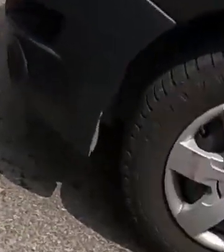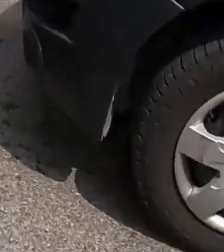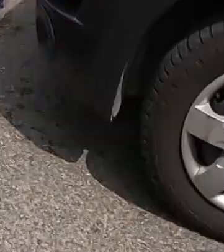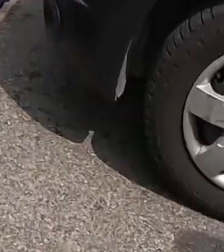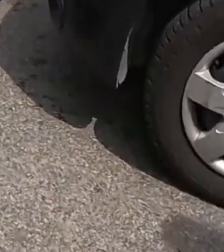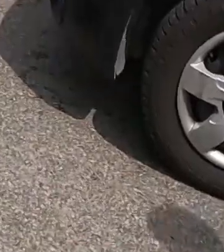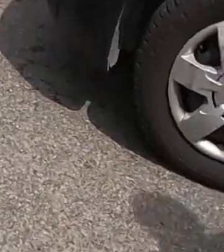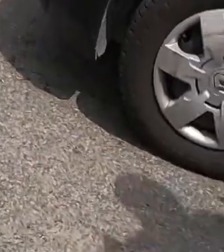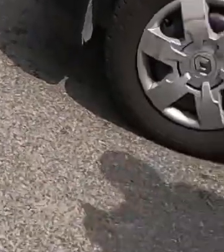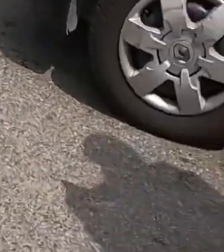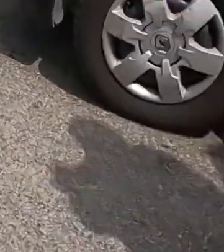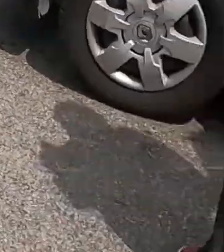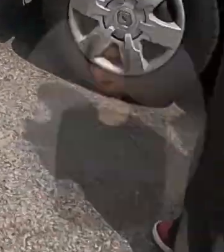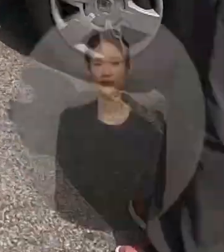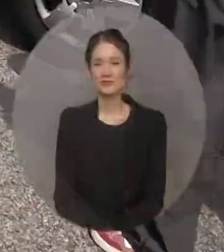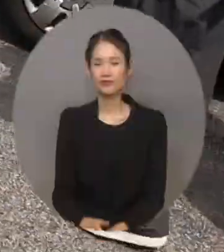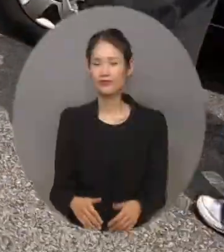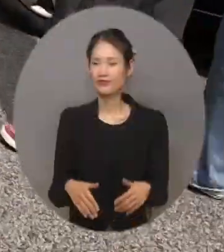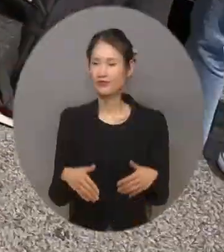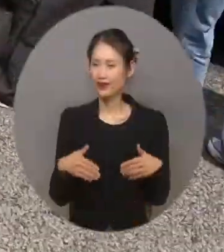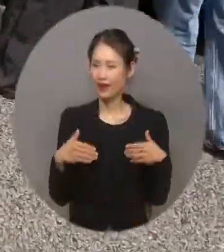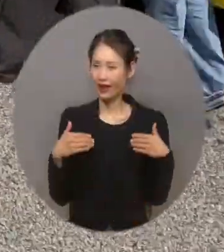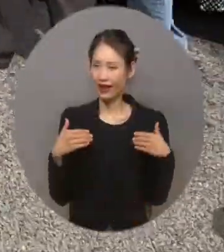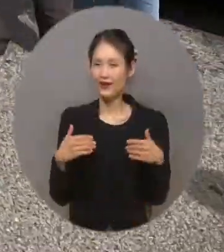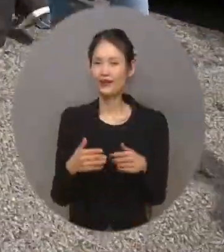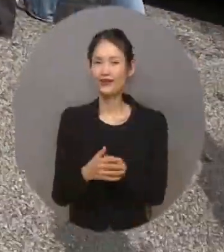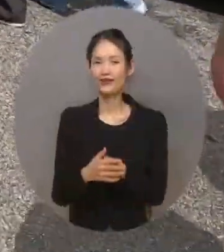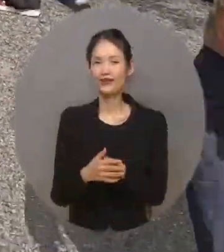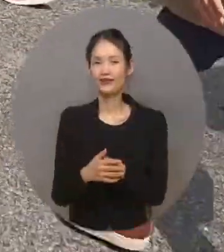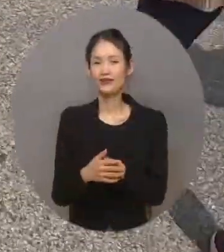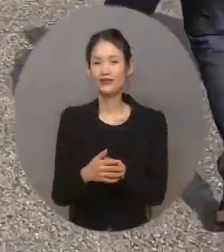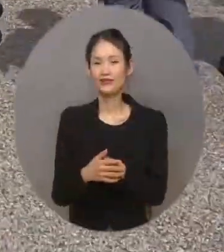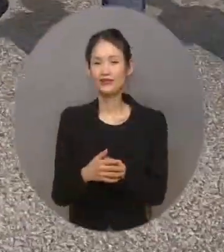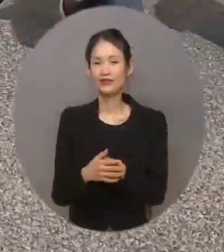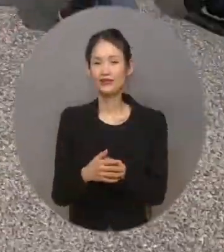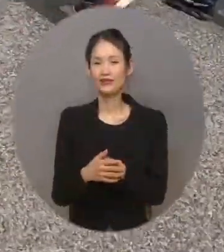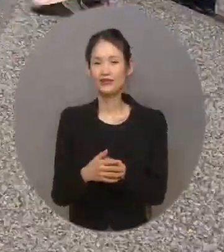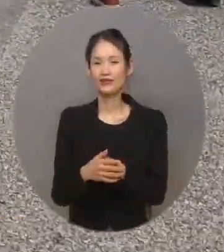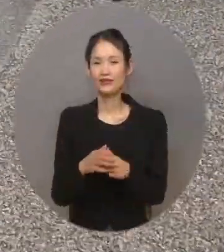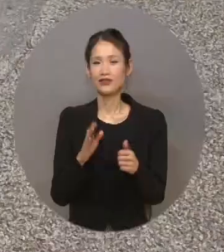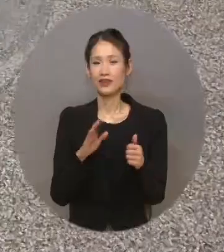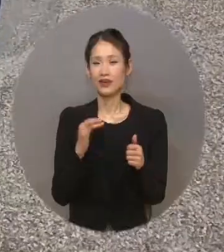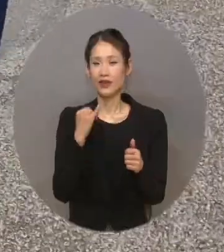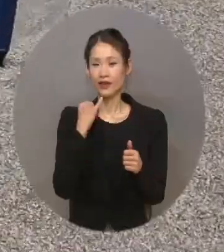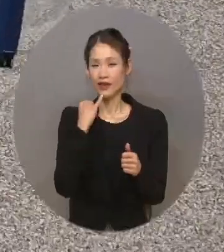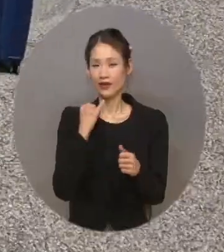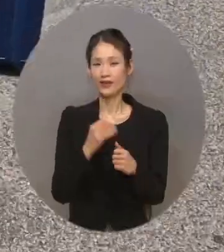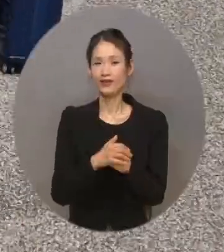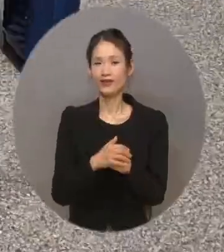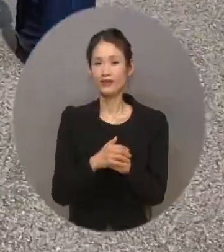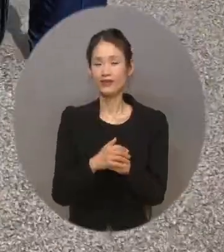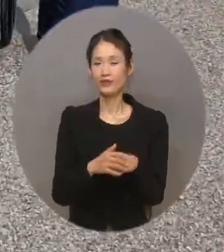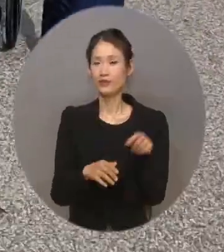줘. 어, 따뜻하다. 뭐야 이거 풀어줄래? 괜찮아. 여기야.